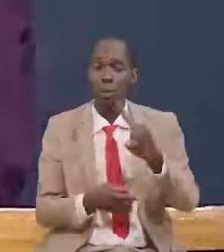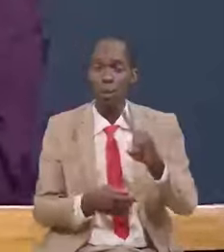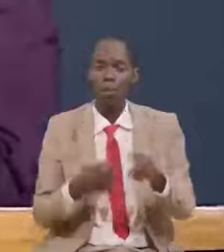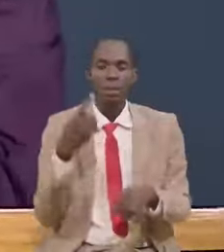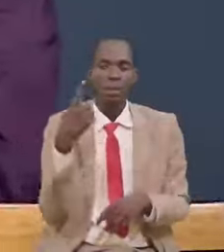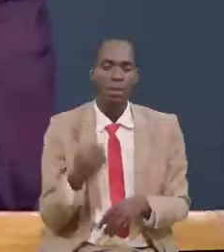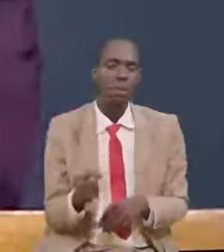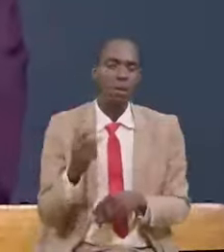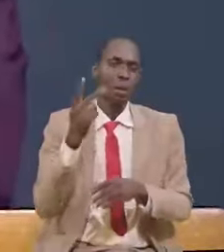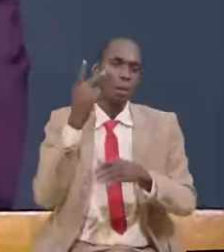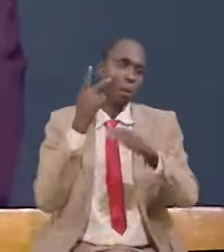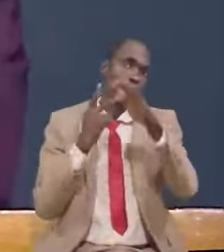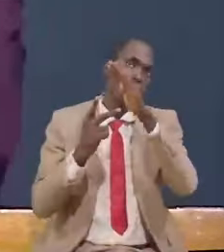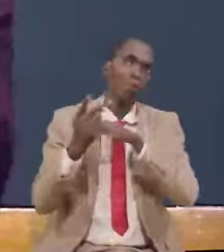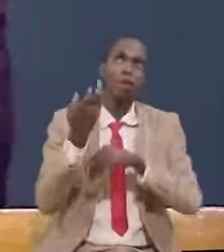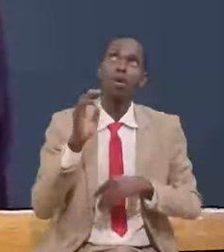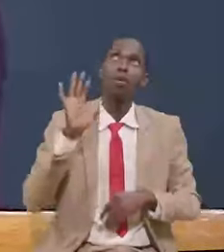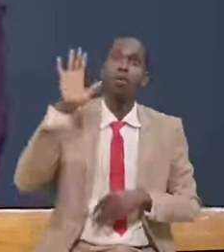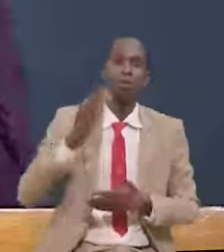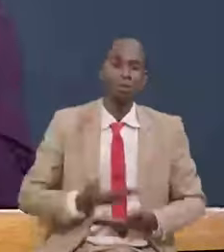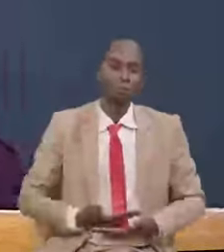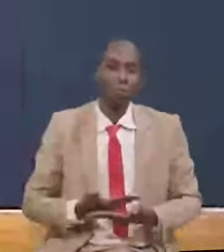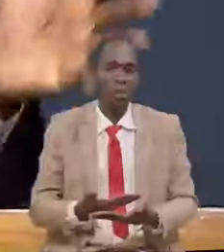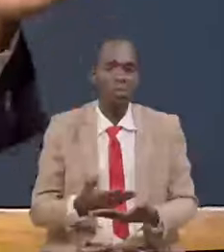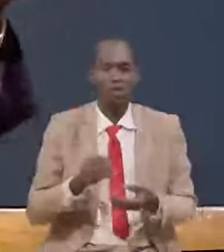Premièrement, la prophétie de sa naissance.